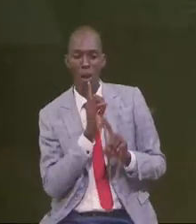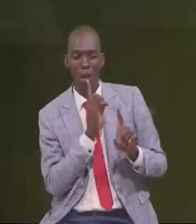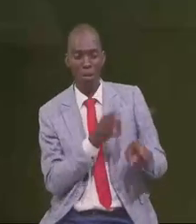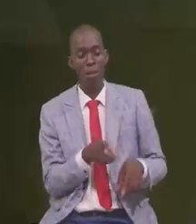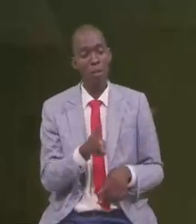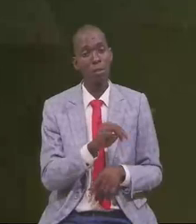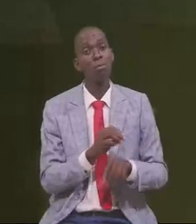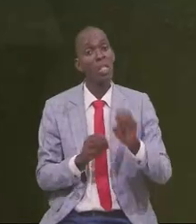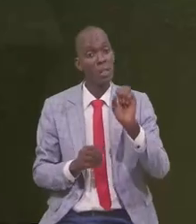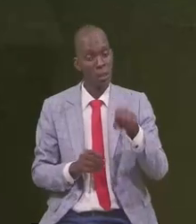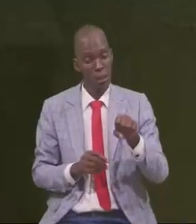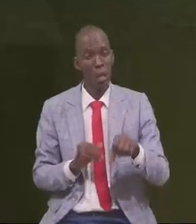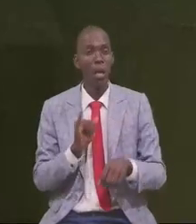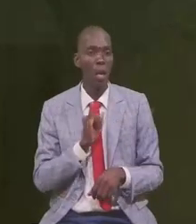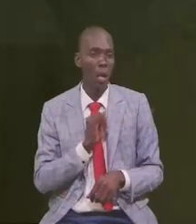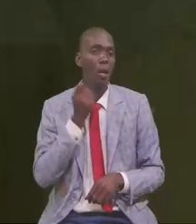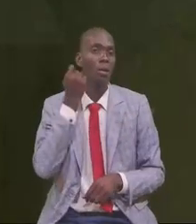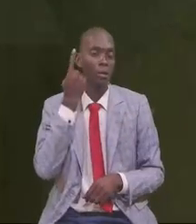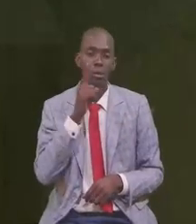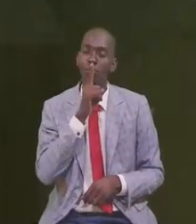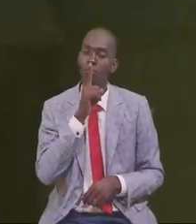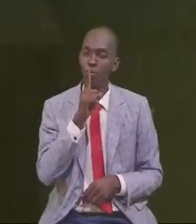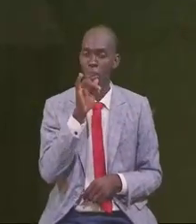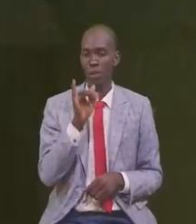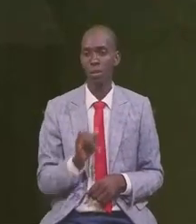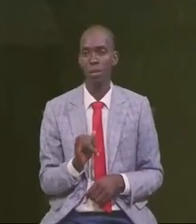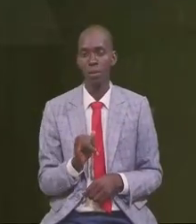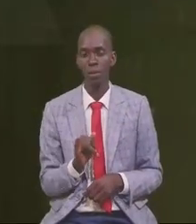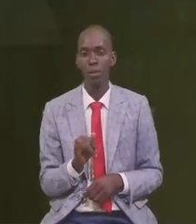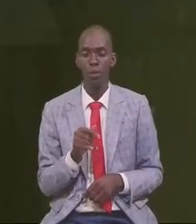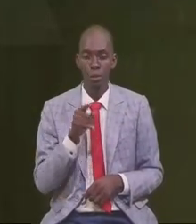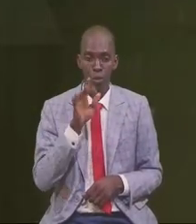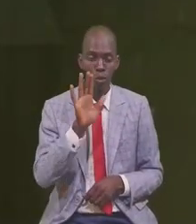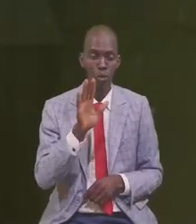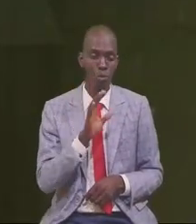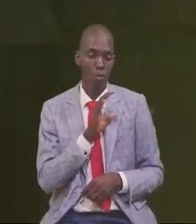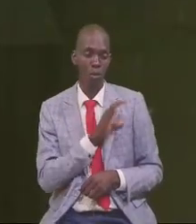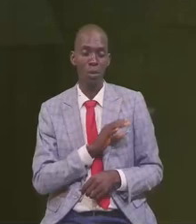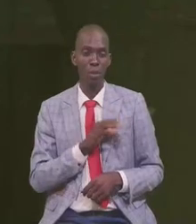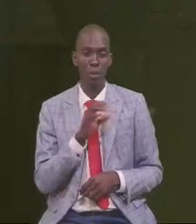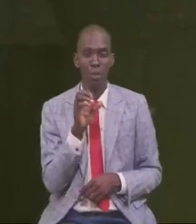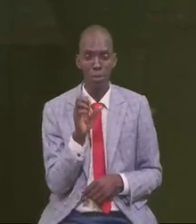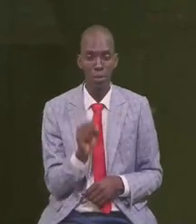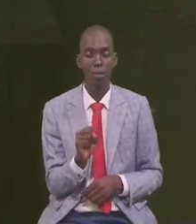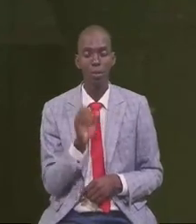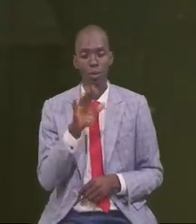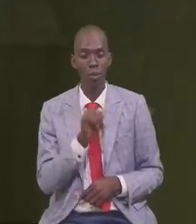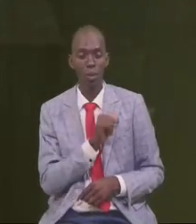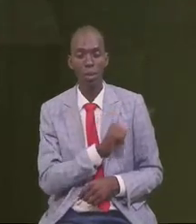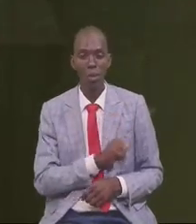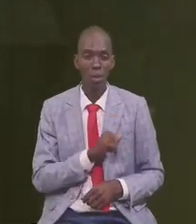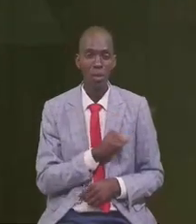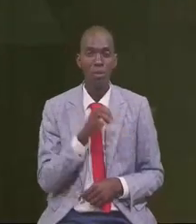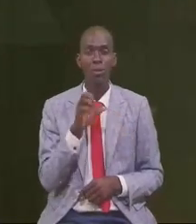je comprends. En réalité, vos attributs, vos attitudes et ce que